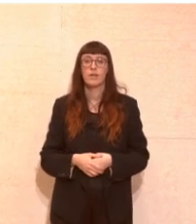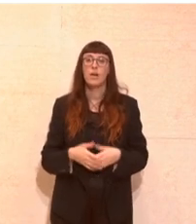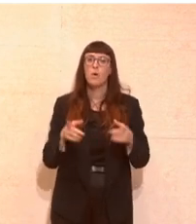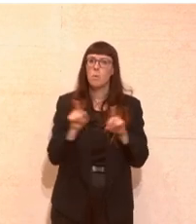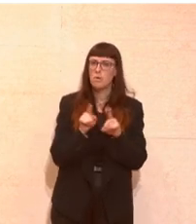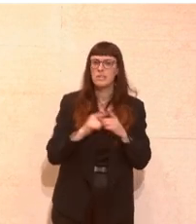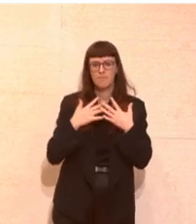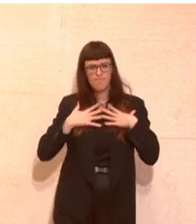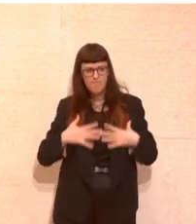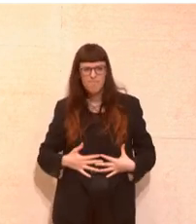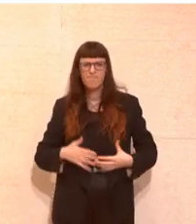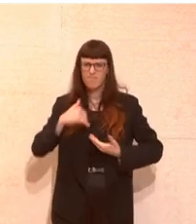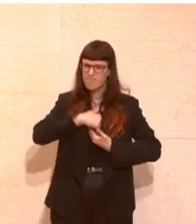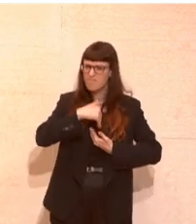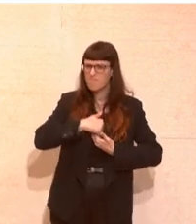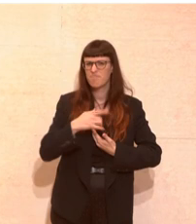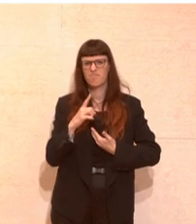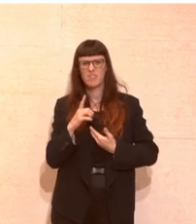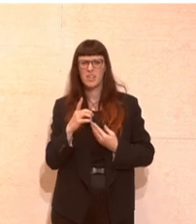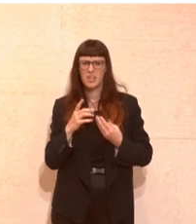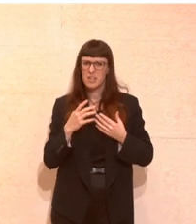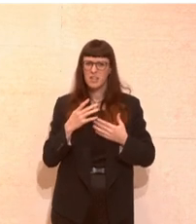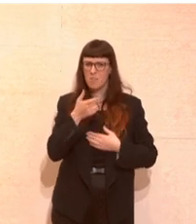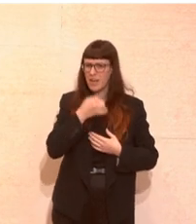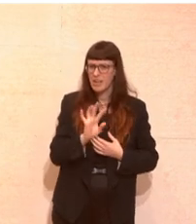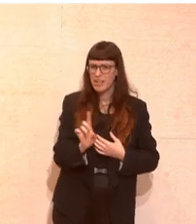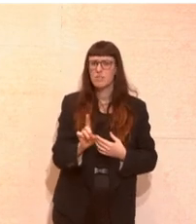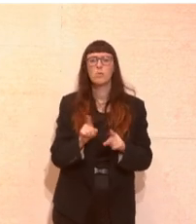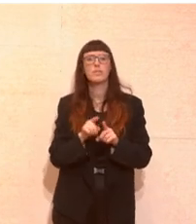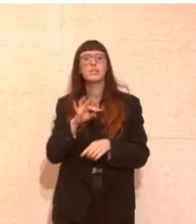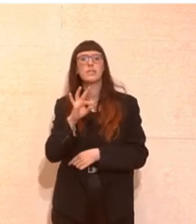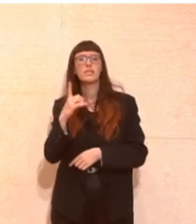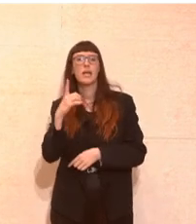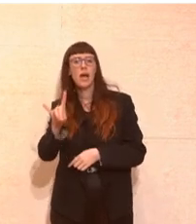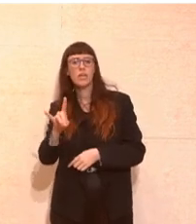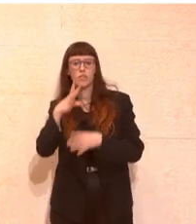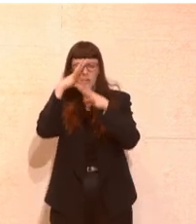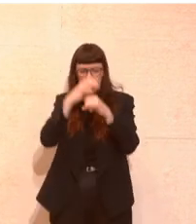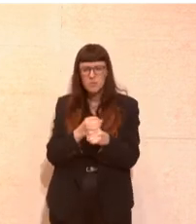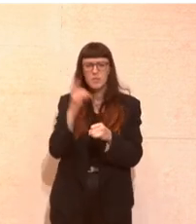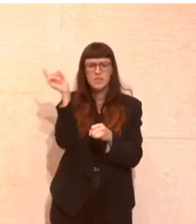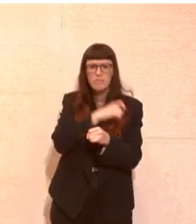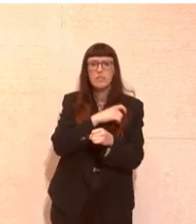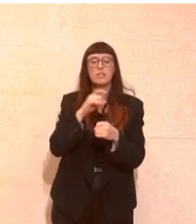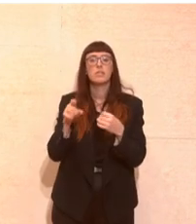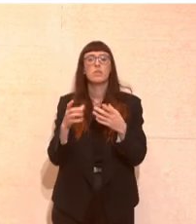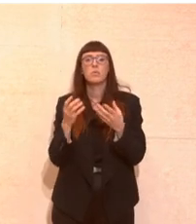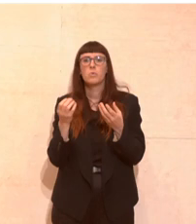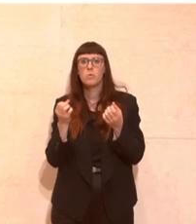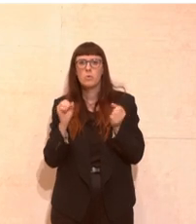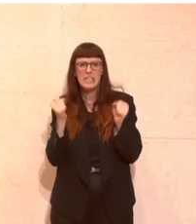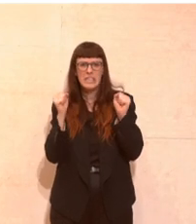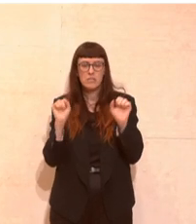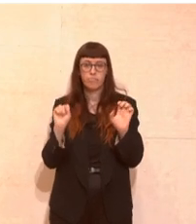l'humeur, les symptômes des TDAH, ça ne veut pas dire que c'est un TDAH, mais on a des troubles de l'attention, une impulsivité et une